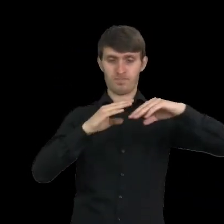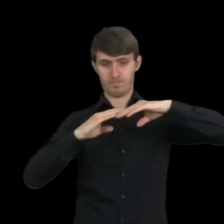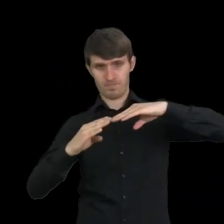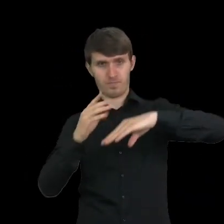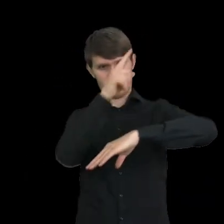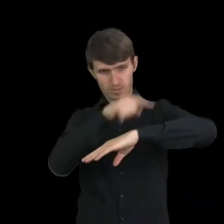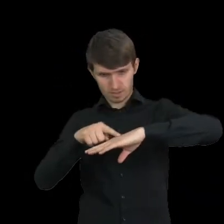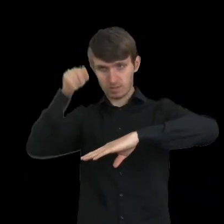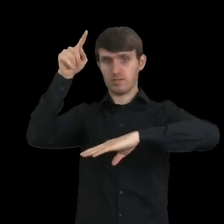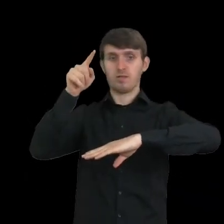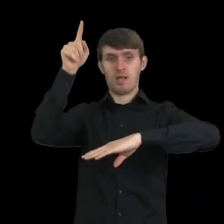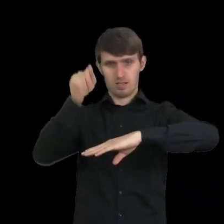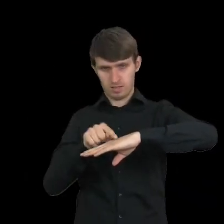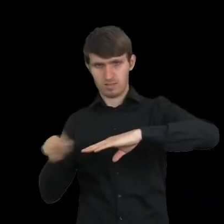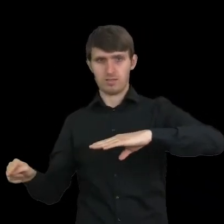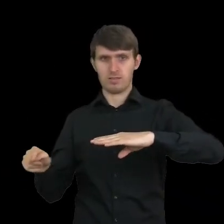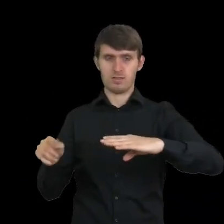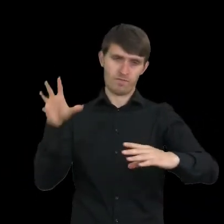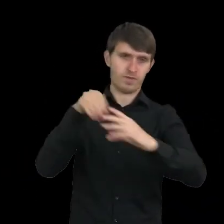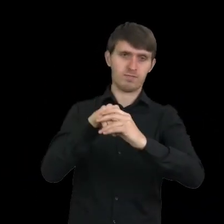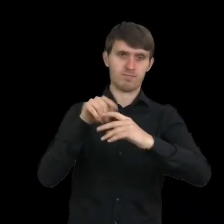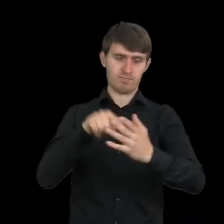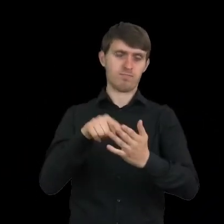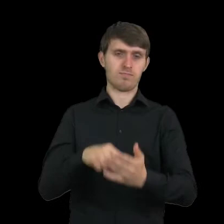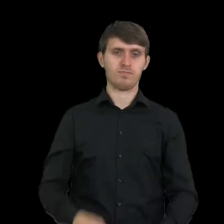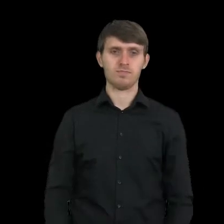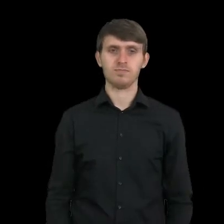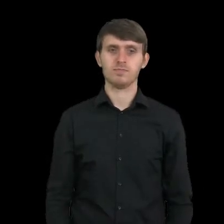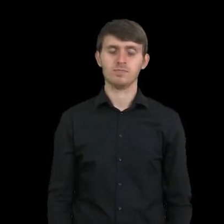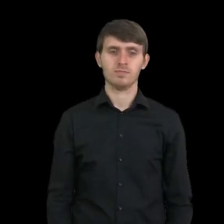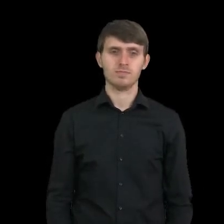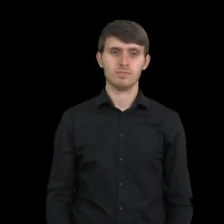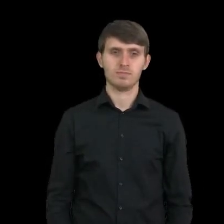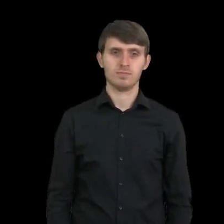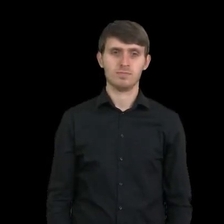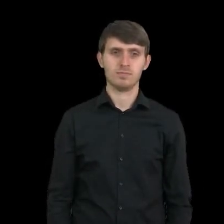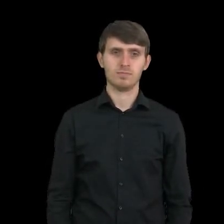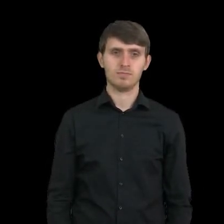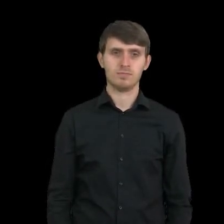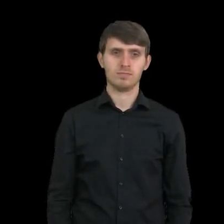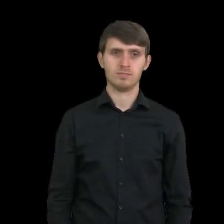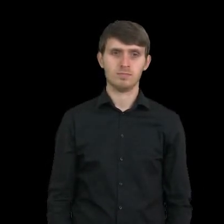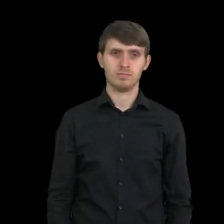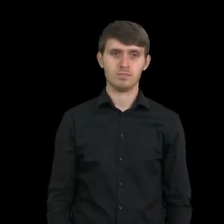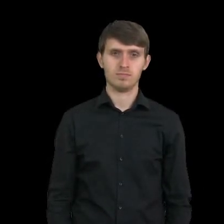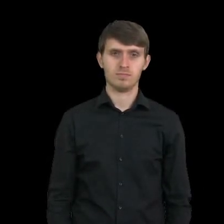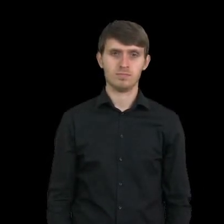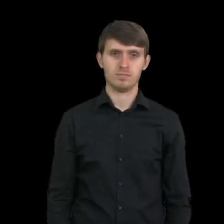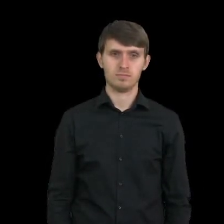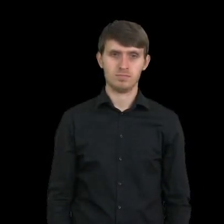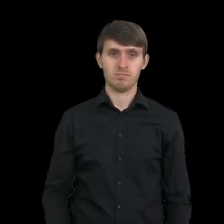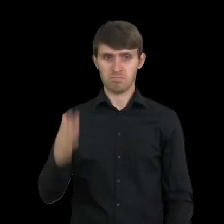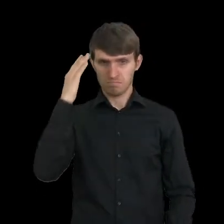dwa kąty. Kąt BED oraz kąt CEB to są kąty przyległe. Czyli wiemy, że kąty przyległe mają